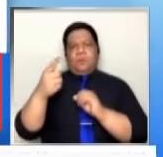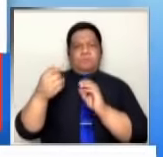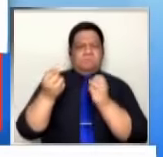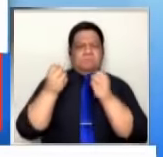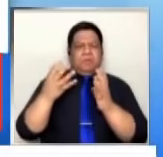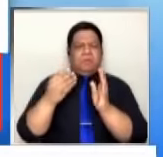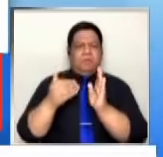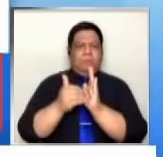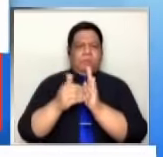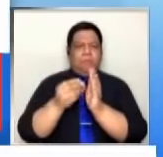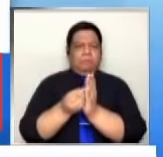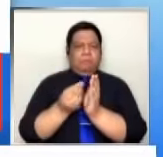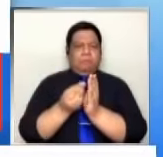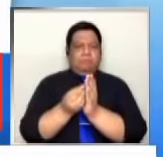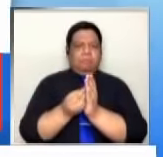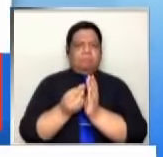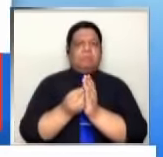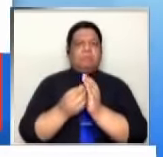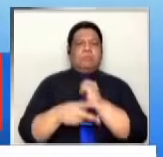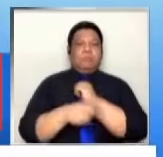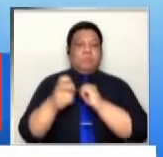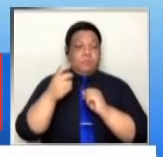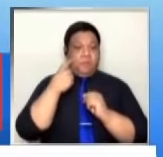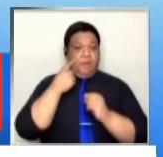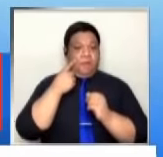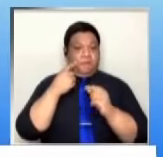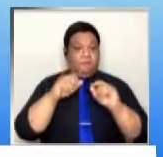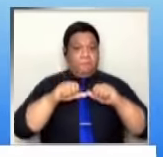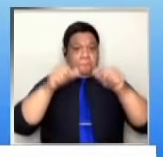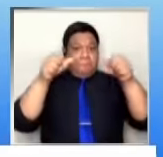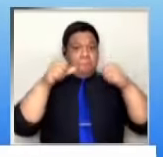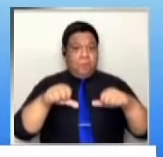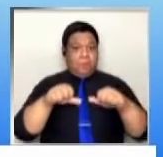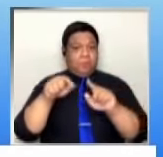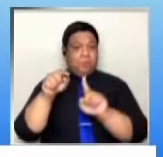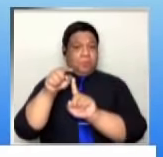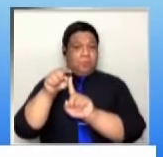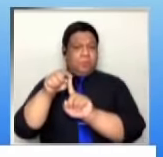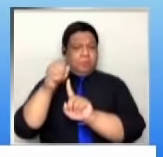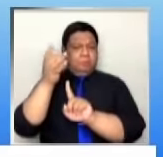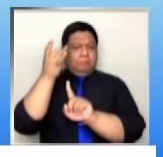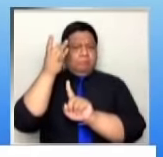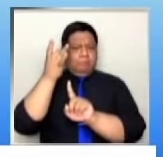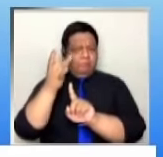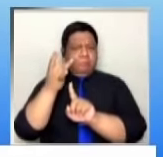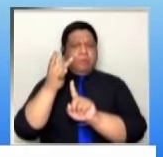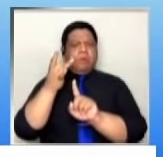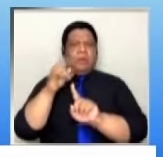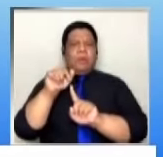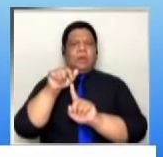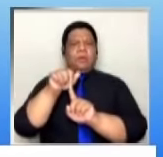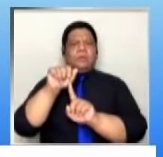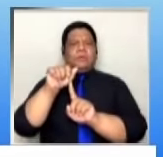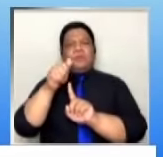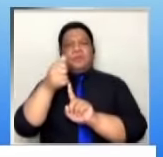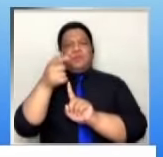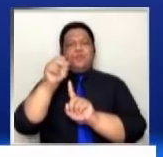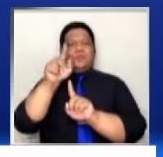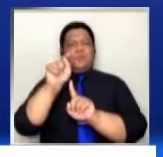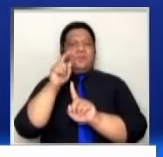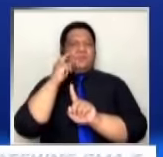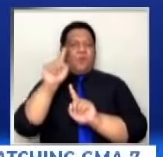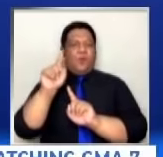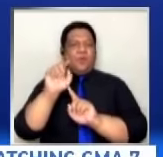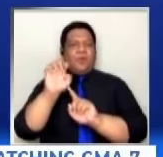ni Ronnie ang screenshots ng pag-uusap nila na nagpanggap na agent ng kanyang e-wallet. Nakumbinsi si Ronnie